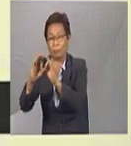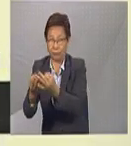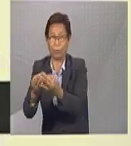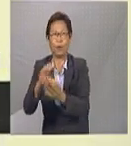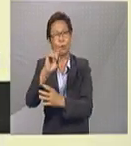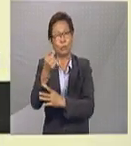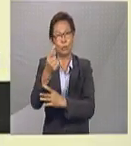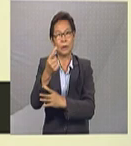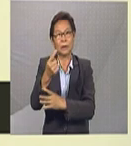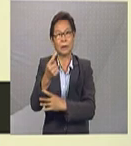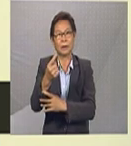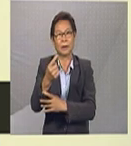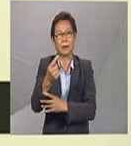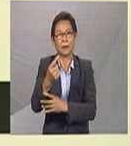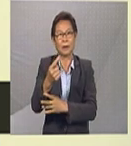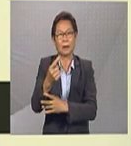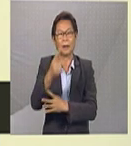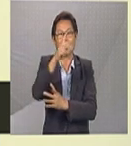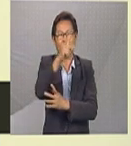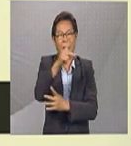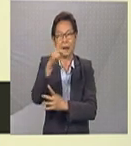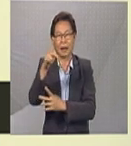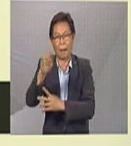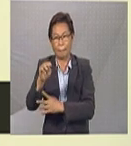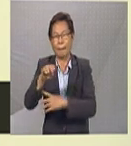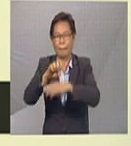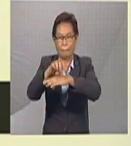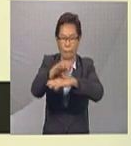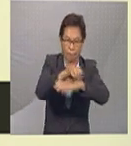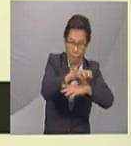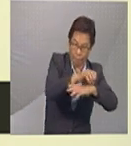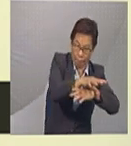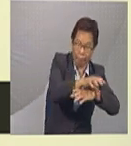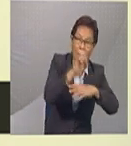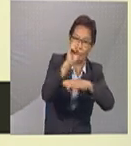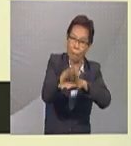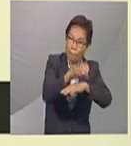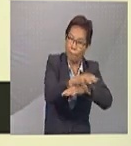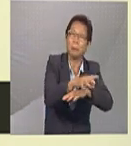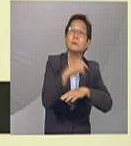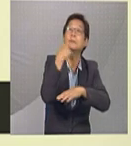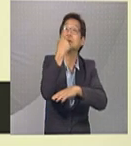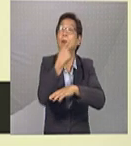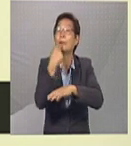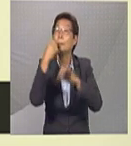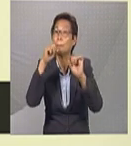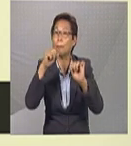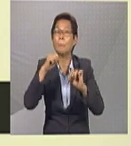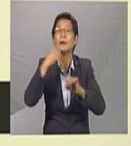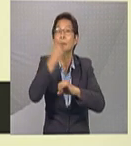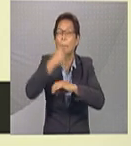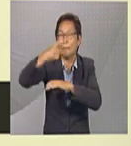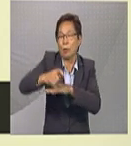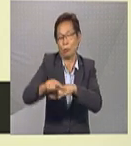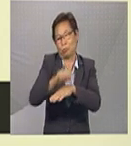akan disebut oleh pihak Kementerian Kesihatan akan menasihatkan dari segi siapa yang boleh, yang perlu